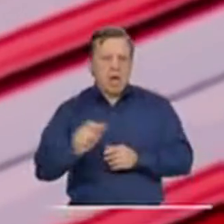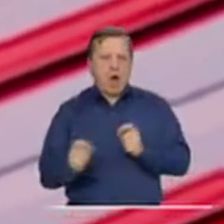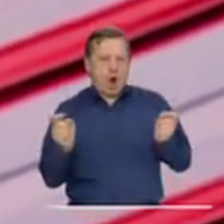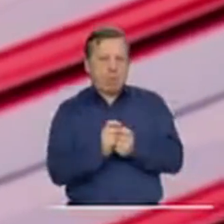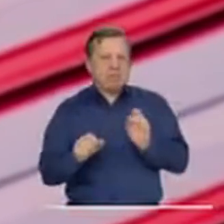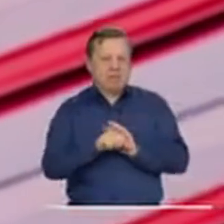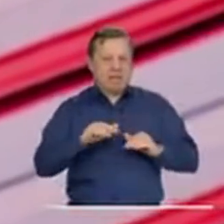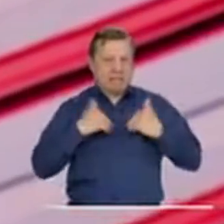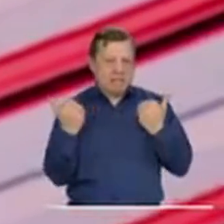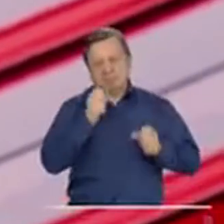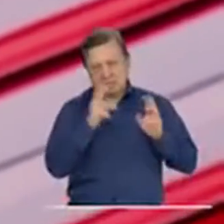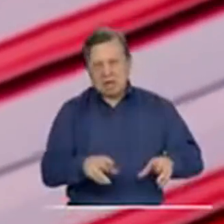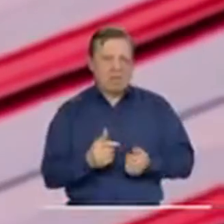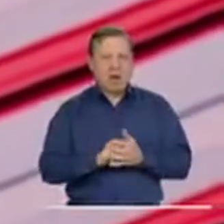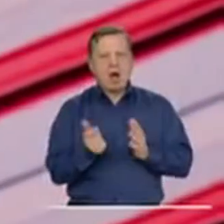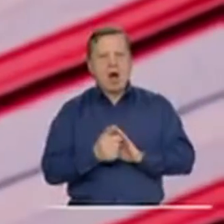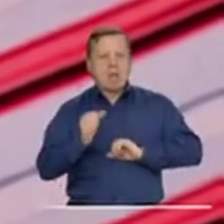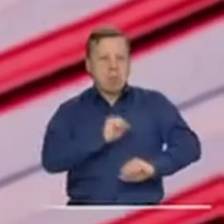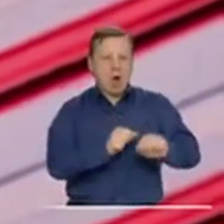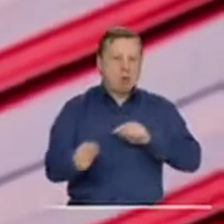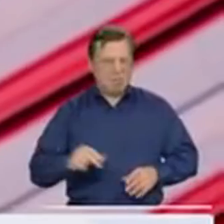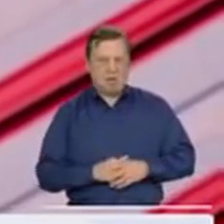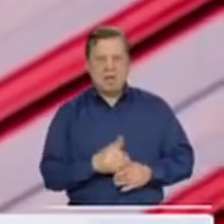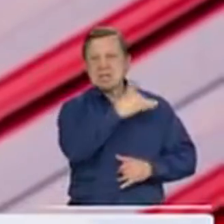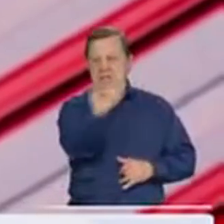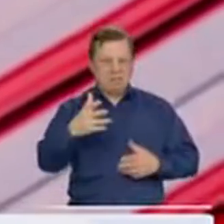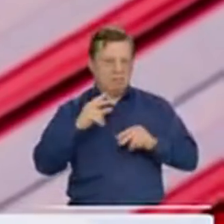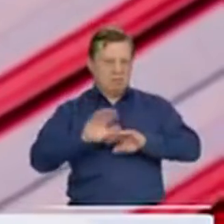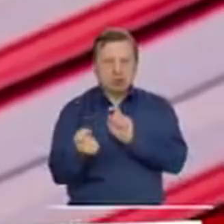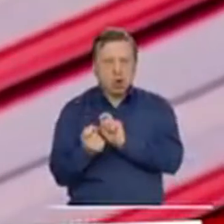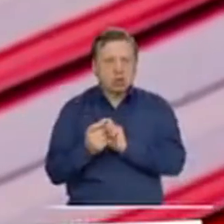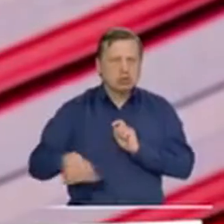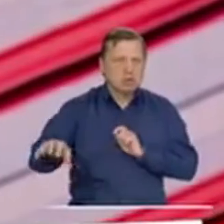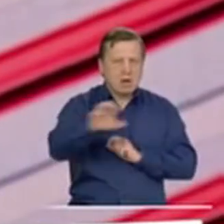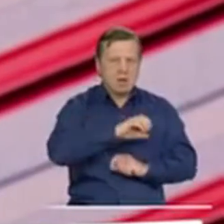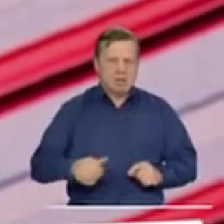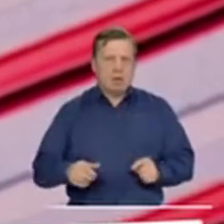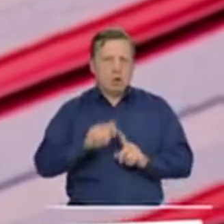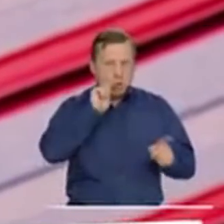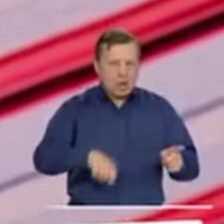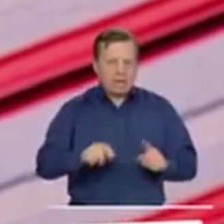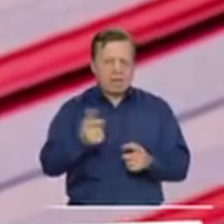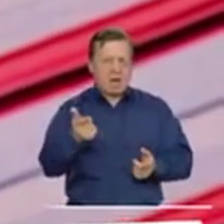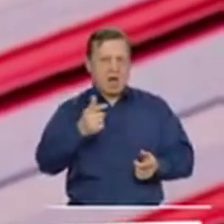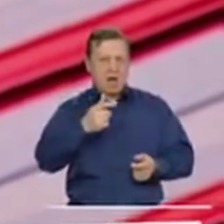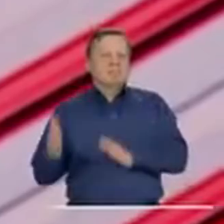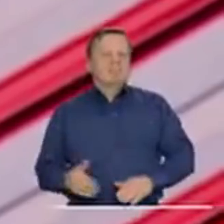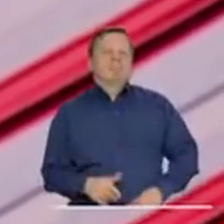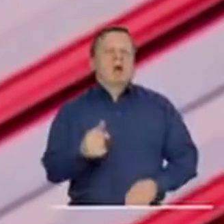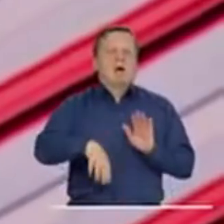Sejmie, która bawi się w blokowanie Andrzeja Dudy, bawi się w bicie piany. Stoją za mną jedynie Ukraina, czy Litwa, czy